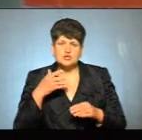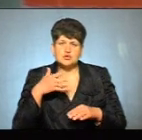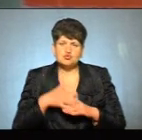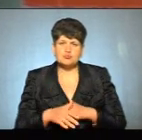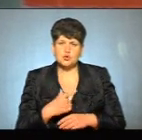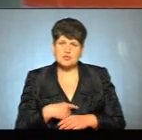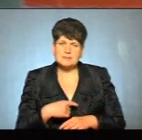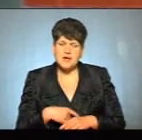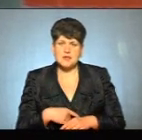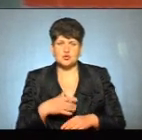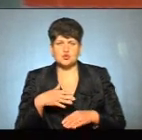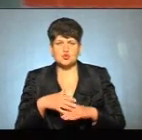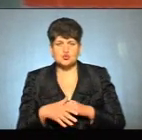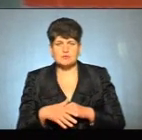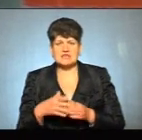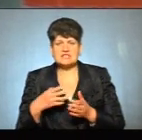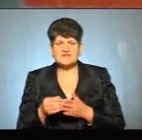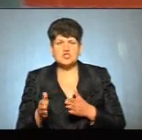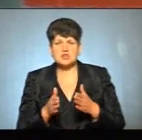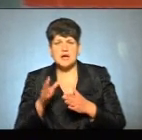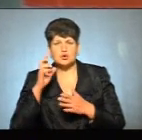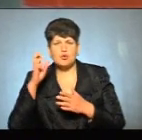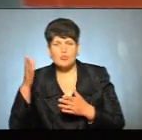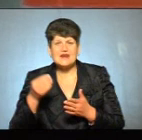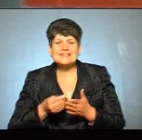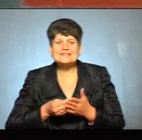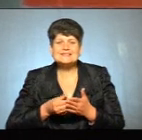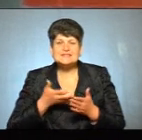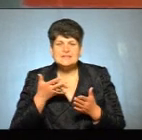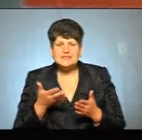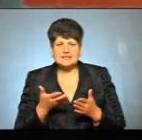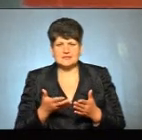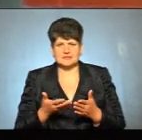себе, зрозуміти свій шлях до Бога, зрозуміти цінність тих речей, до